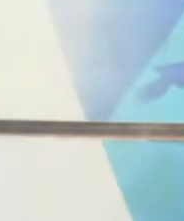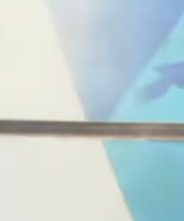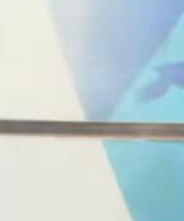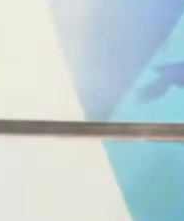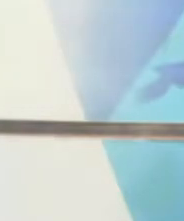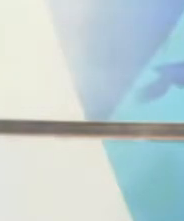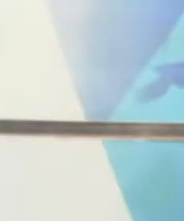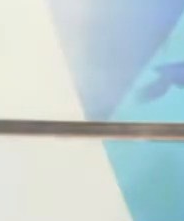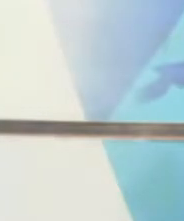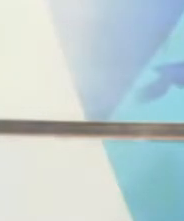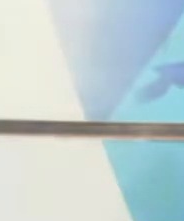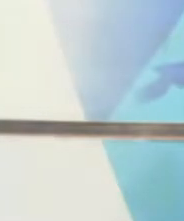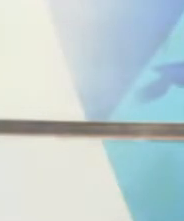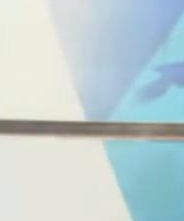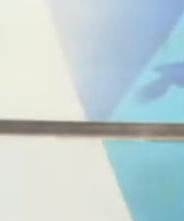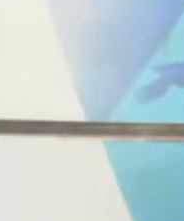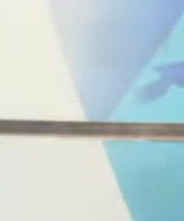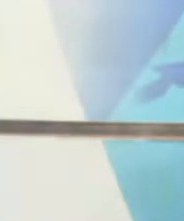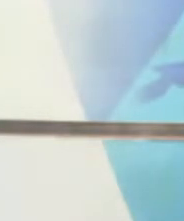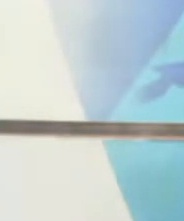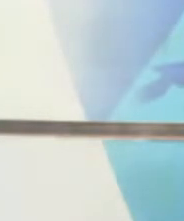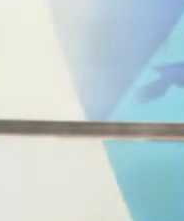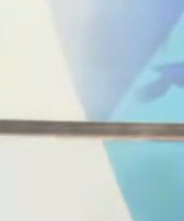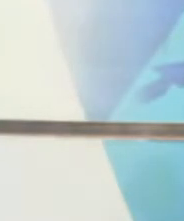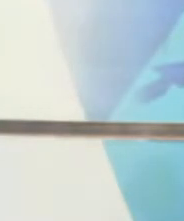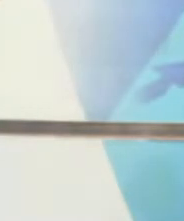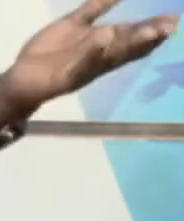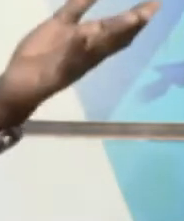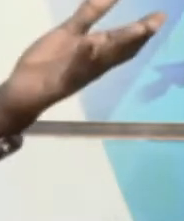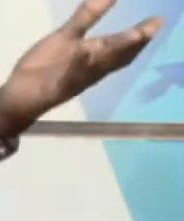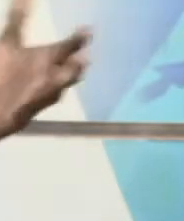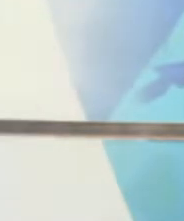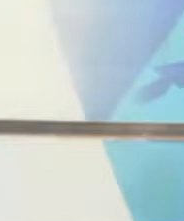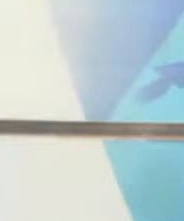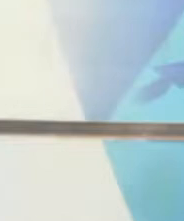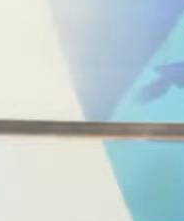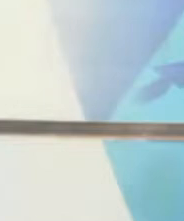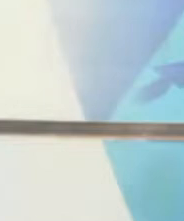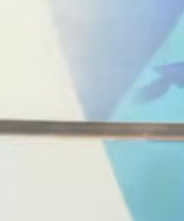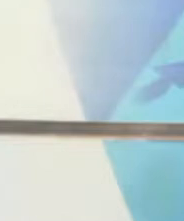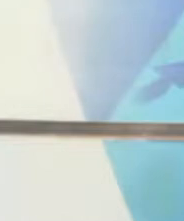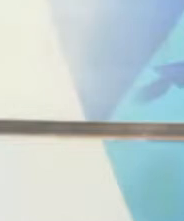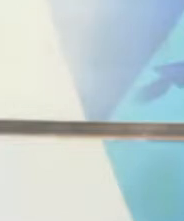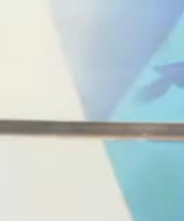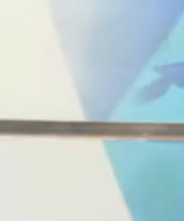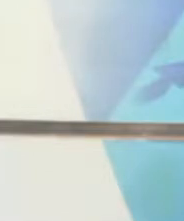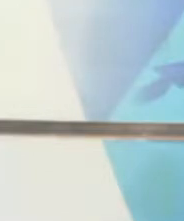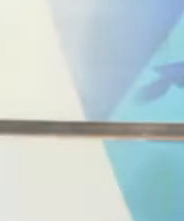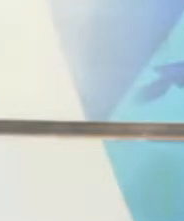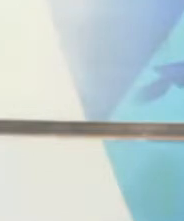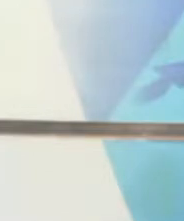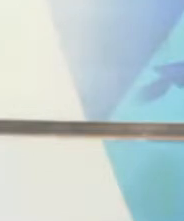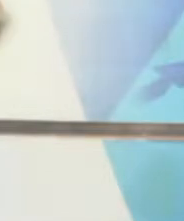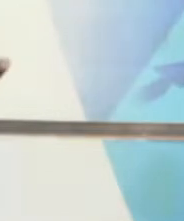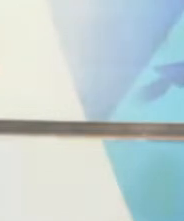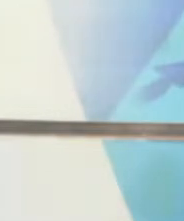ambayo ndio sasa inakuza uchumi wa mataifa mengi kama taifa la Marekani. The economy ina rely sana on